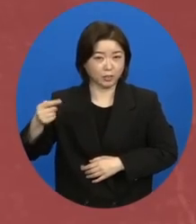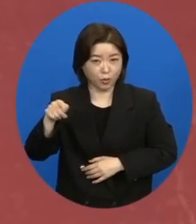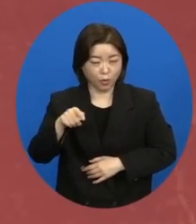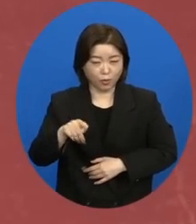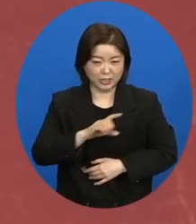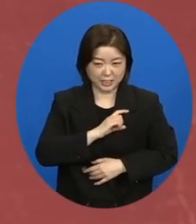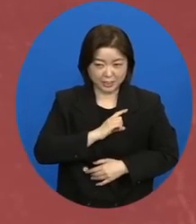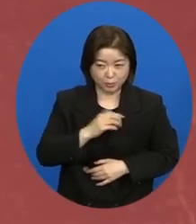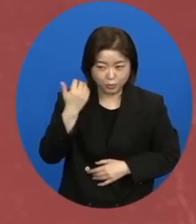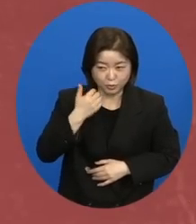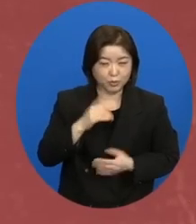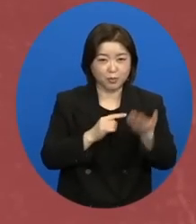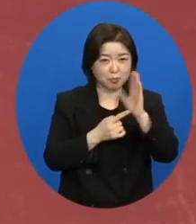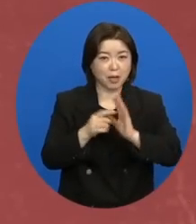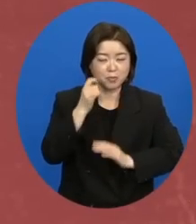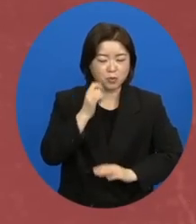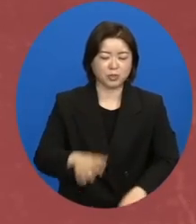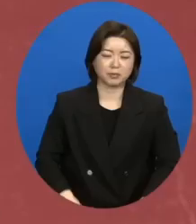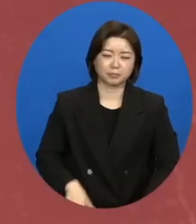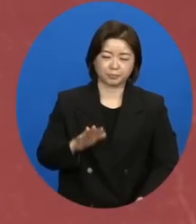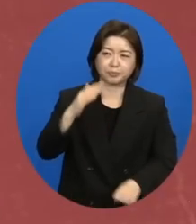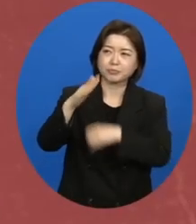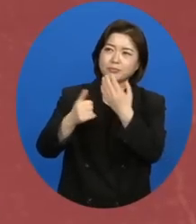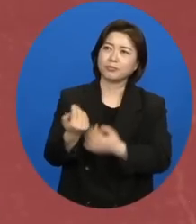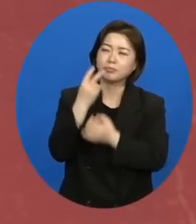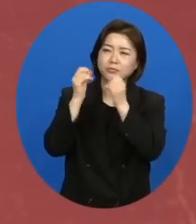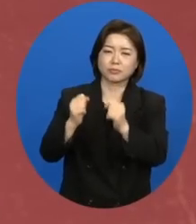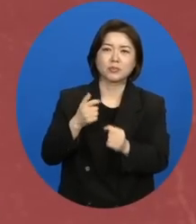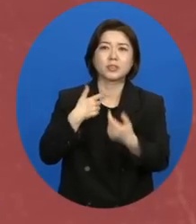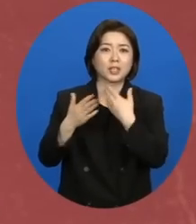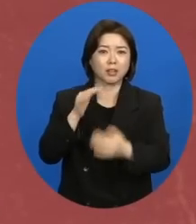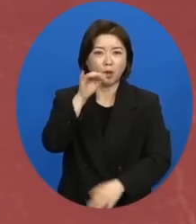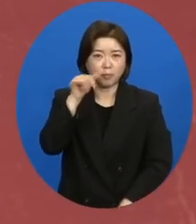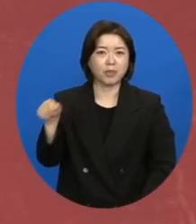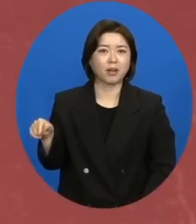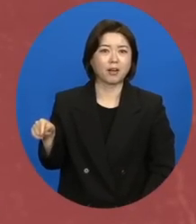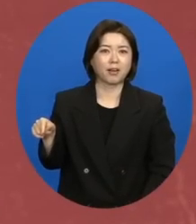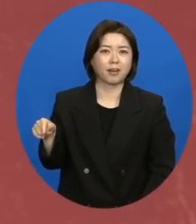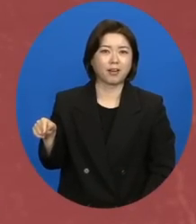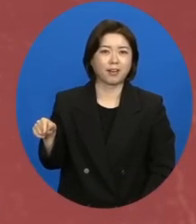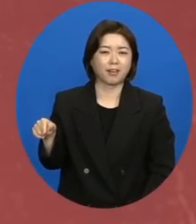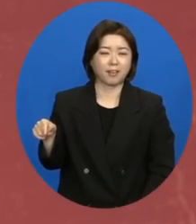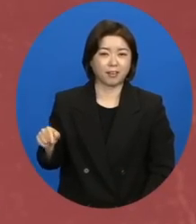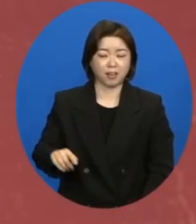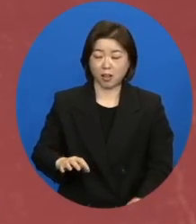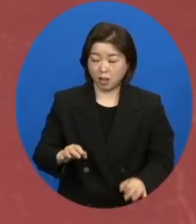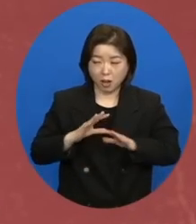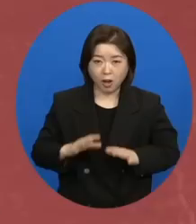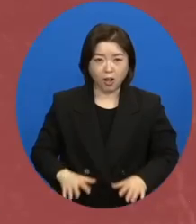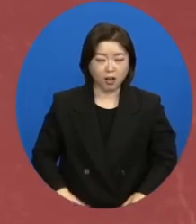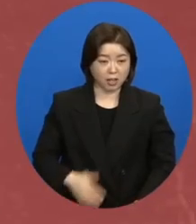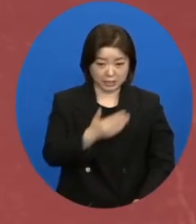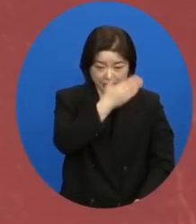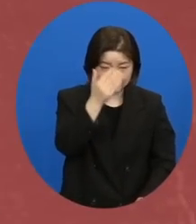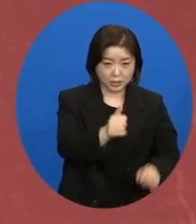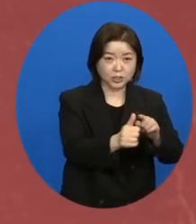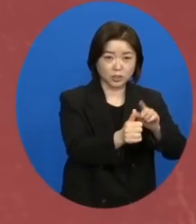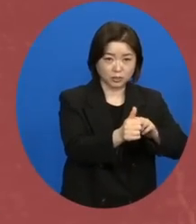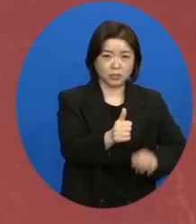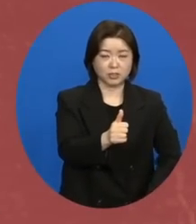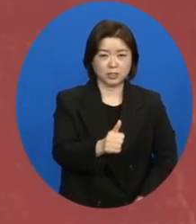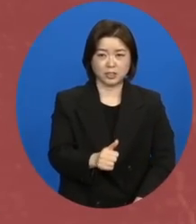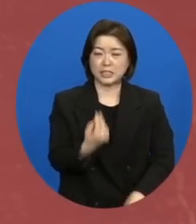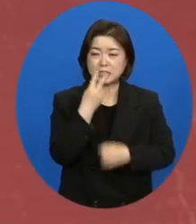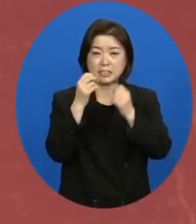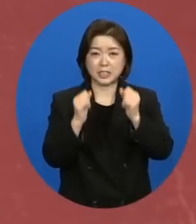수 없는데 이분이 하나님의 살아계심을 체험했다는 거야. 깜짝 놀라서 청년이 하나님의